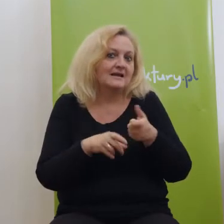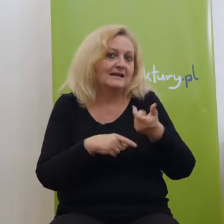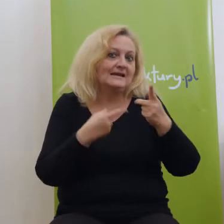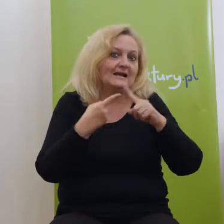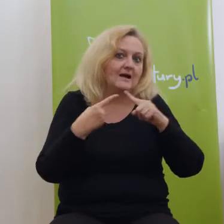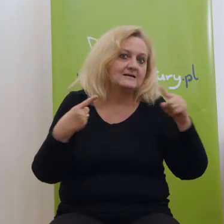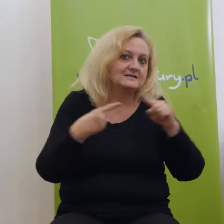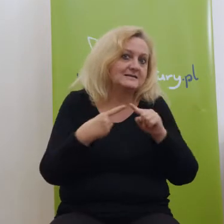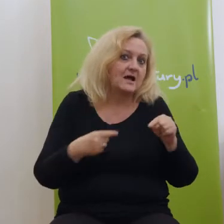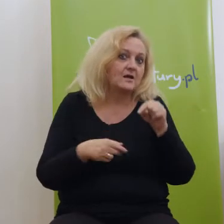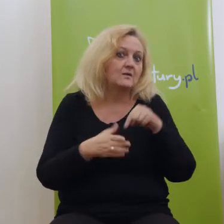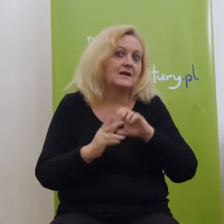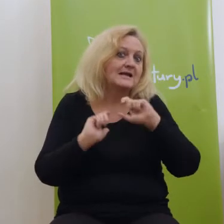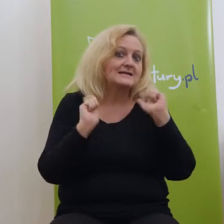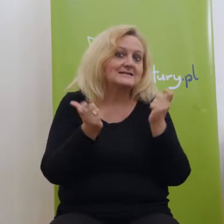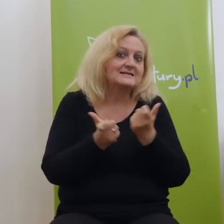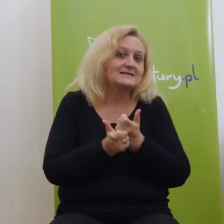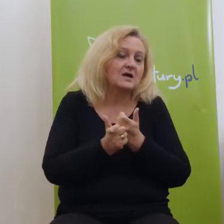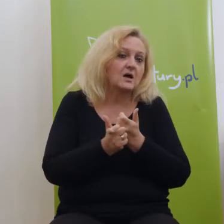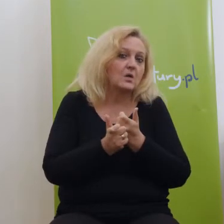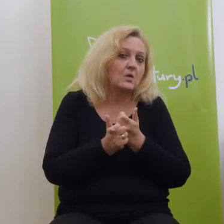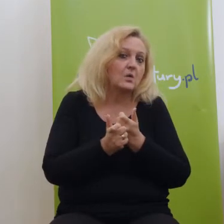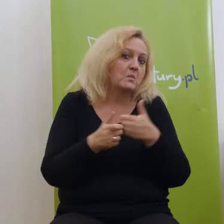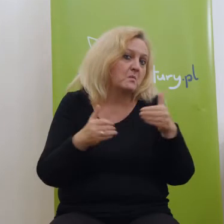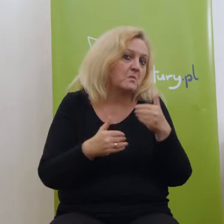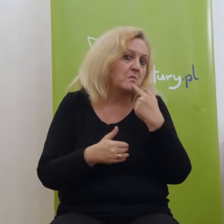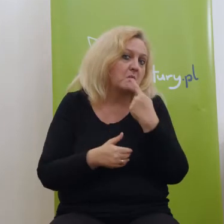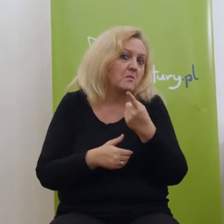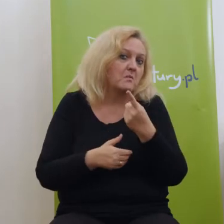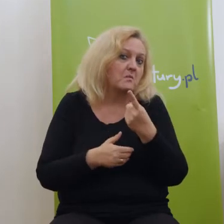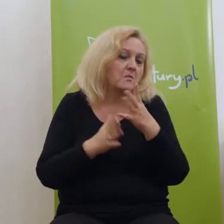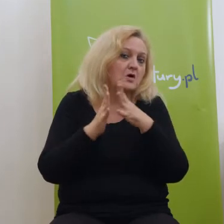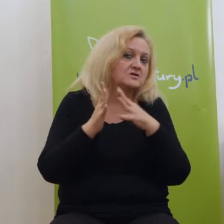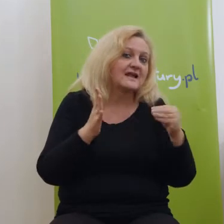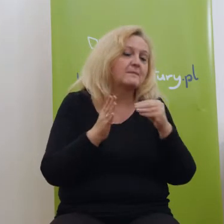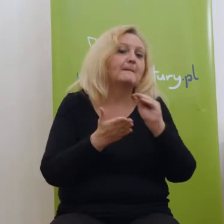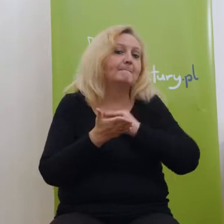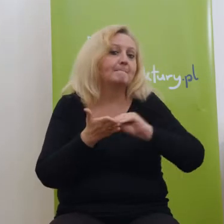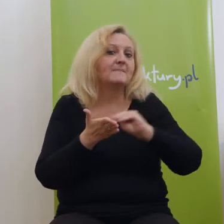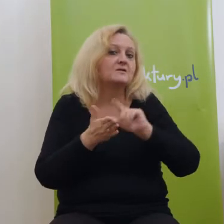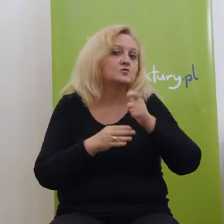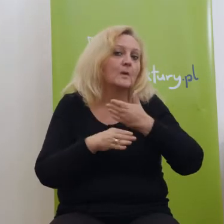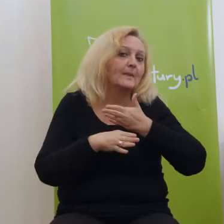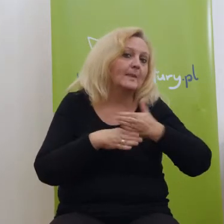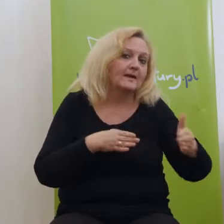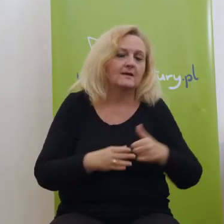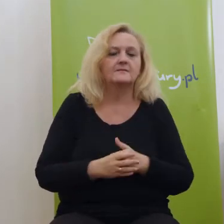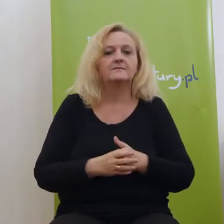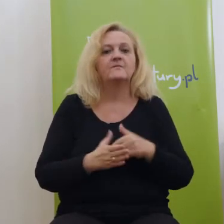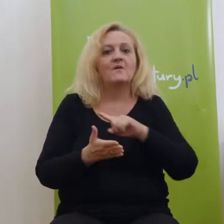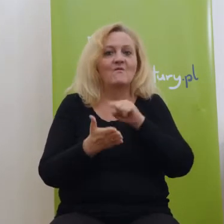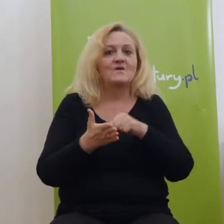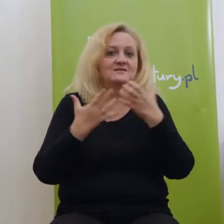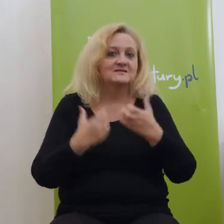zdaniach zawierają taki cały, można powiedzieć, schemat pisania tego, co będzie dalej. I no właśnie